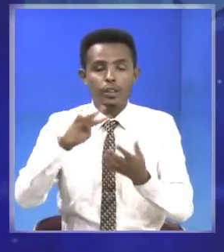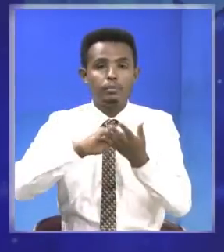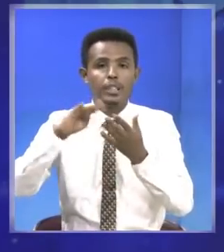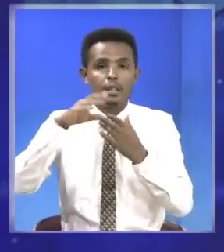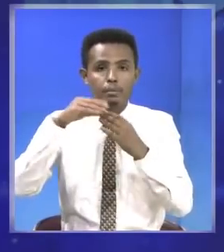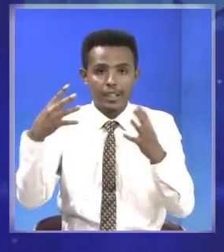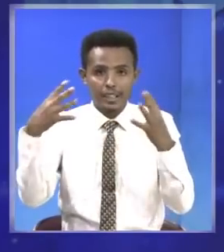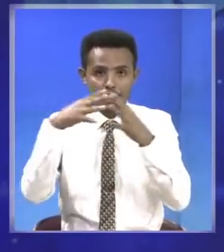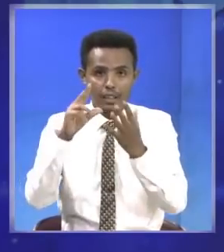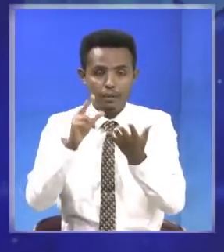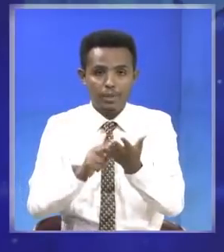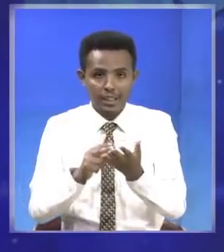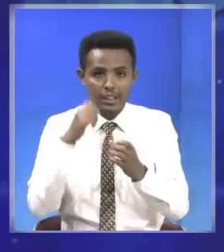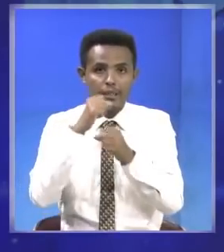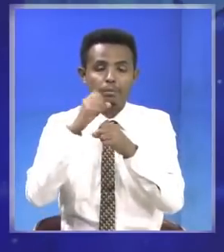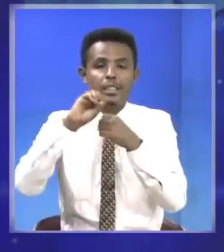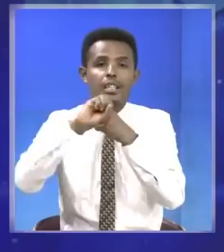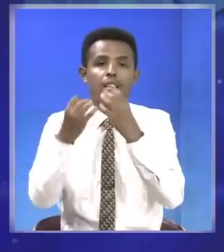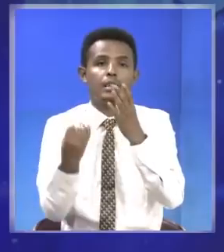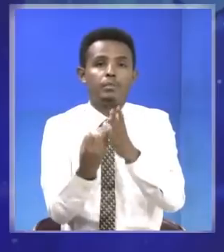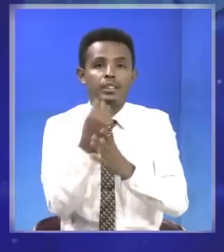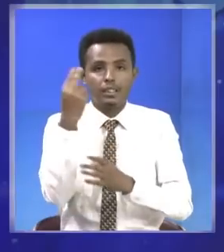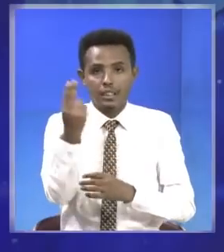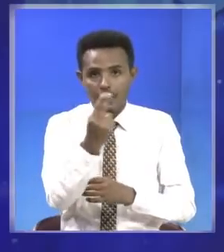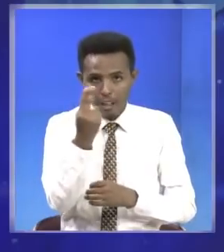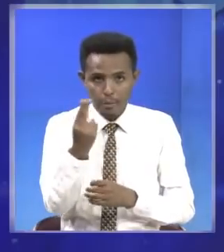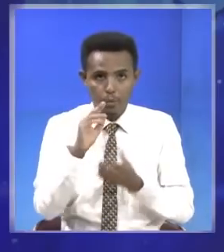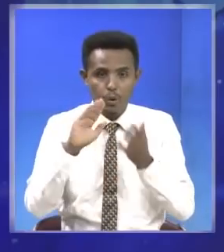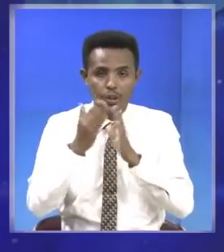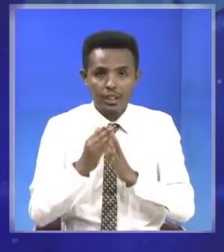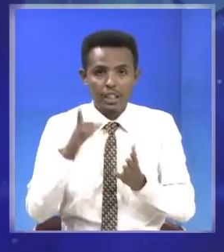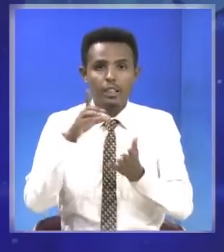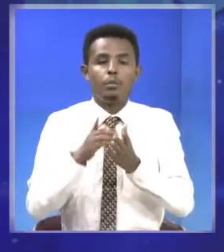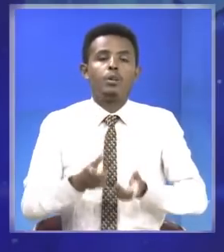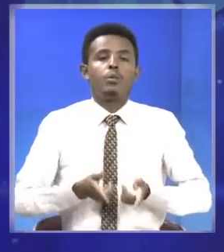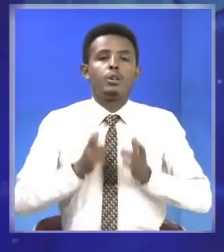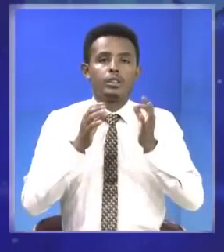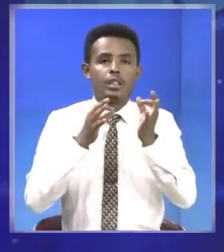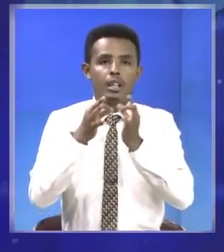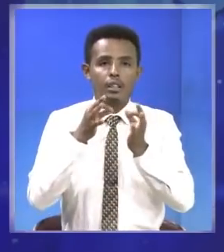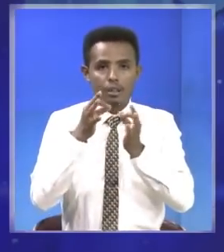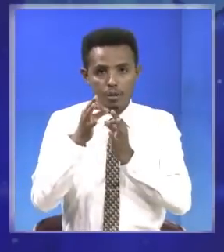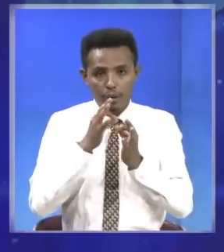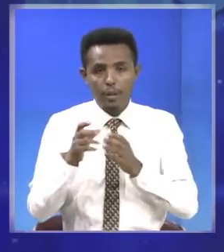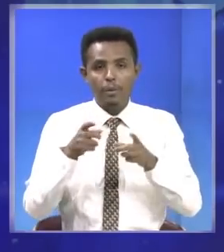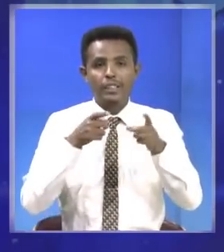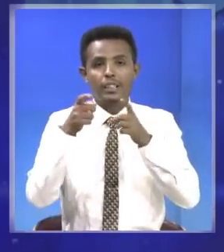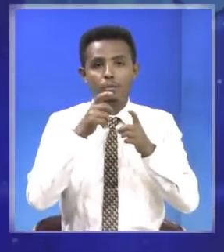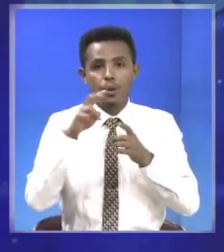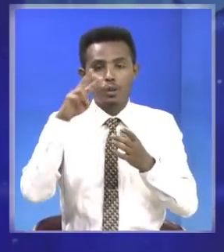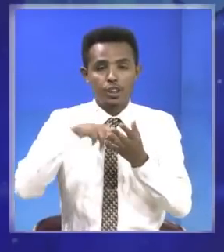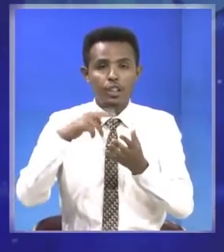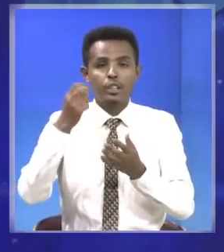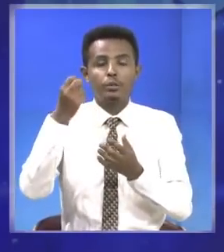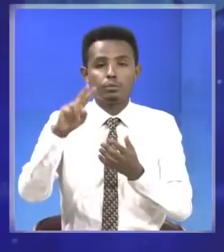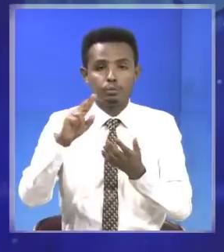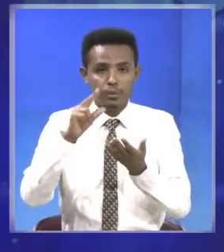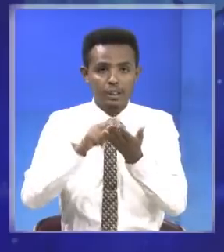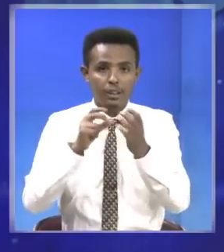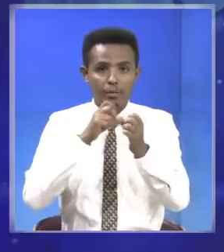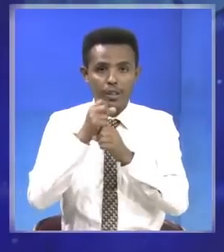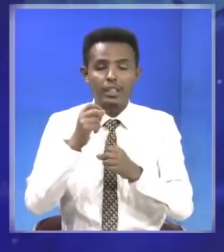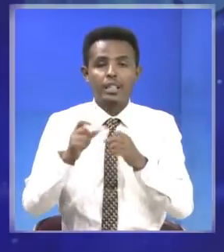ብር የተቀናጀ በጀት በተሰሩ የመሰረተ ልማት ስራዎች ተጠቃሚ መሆናቸውን የከተማ ነዋሪዎች ተናግረዋል። ከተማ አስተዳደሩ በ2013 በጀት ዓመትም ከዓለም